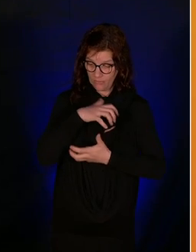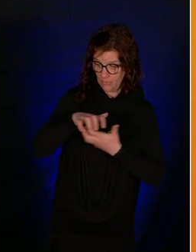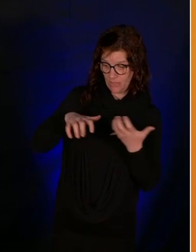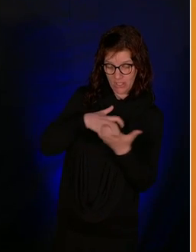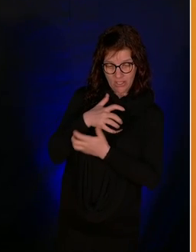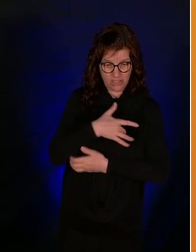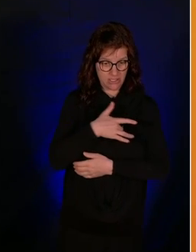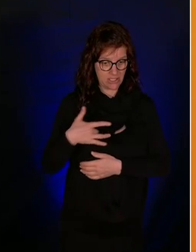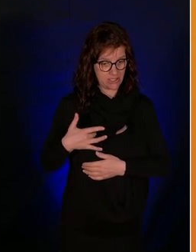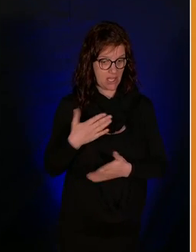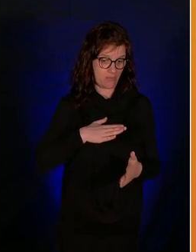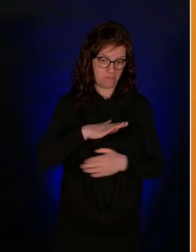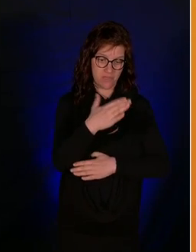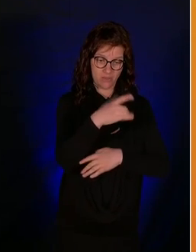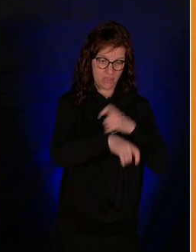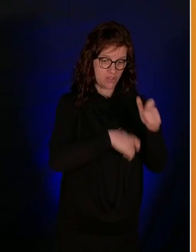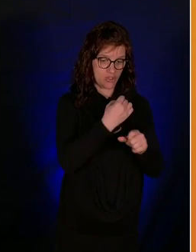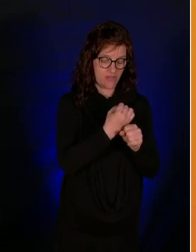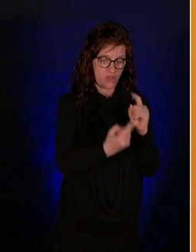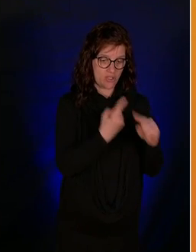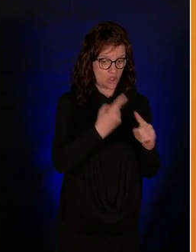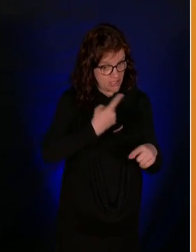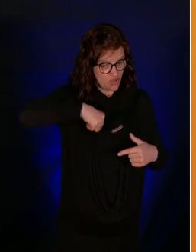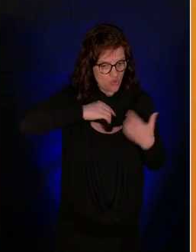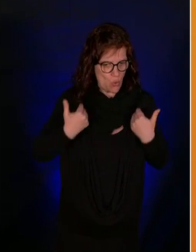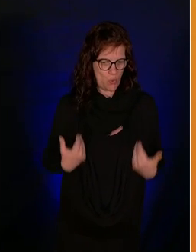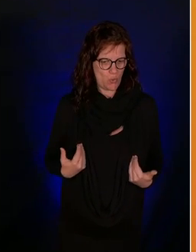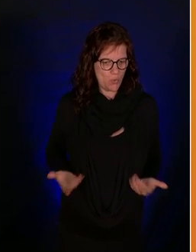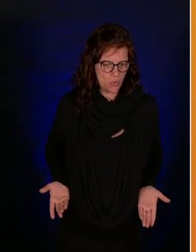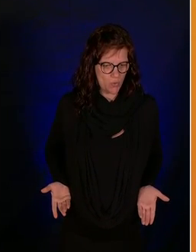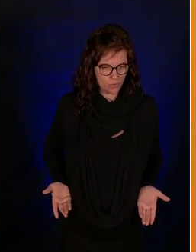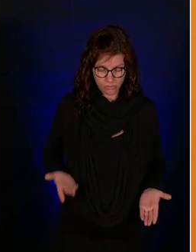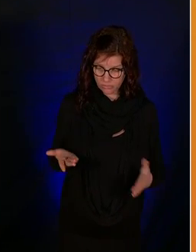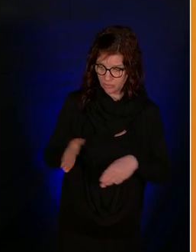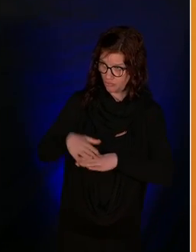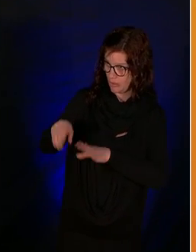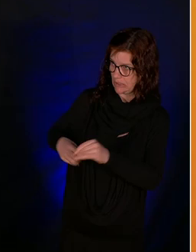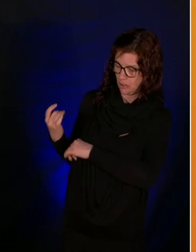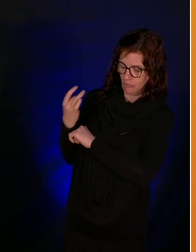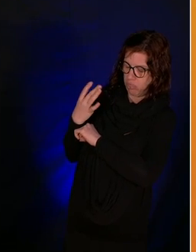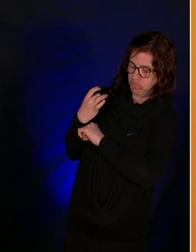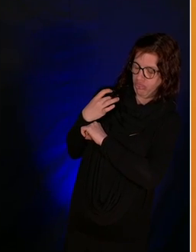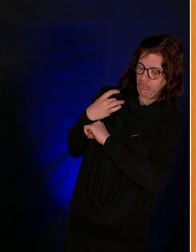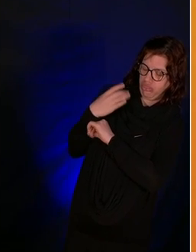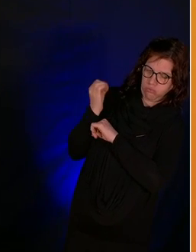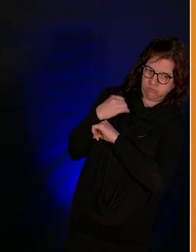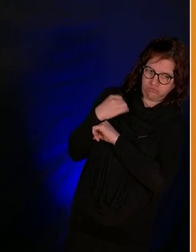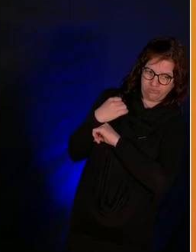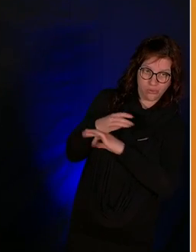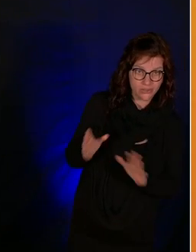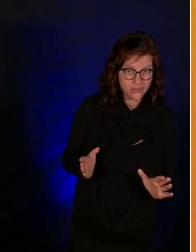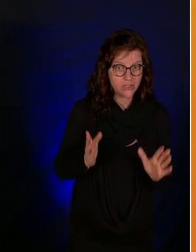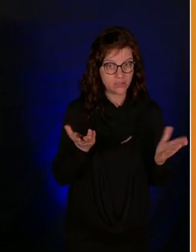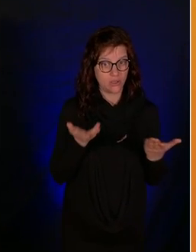des travailleurs essentiels que nous sommes n'ont eu que le mépris de la direction, l'aggravation des conditions